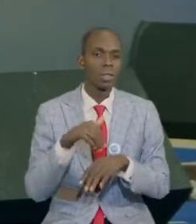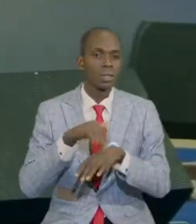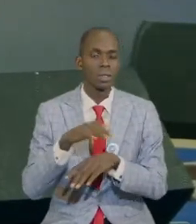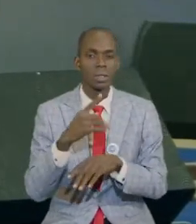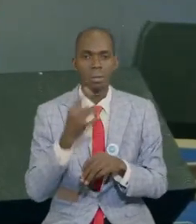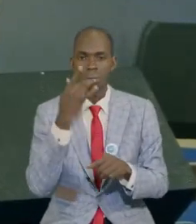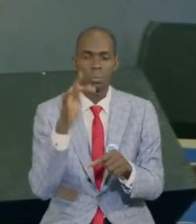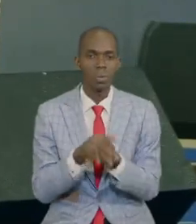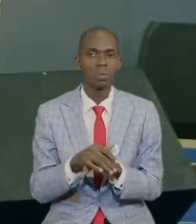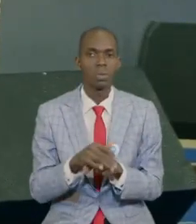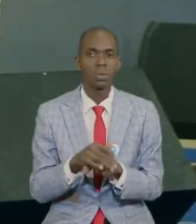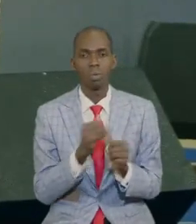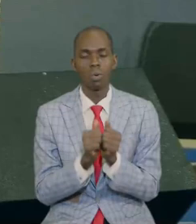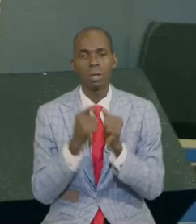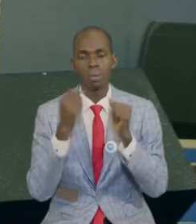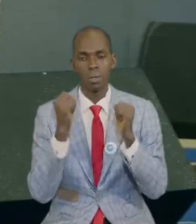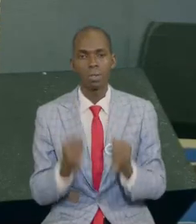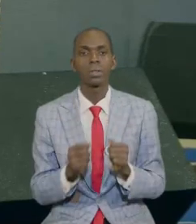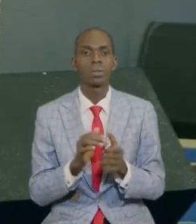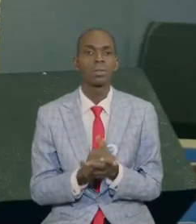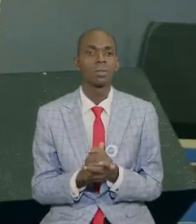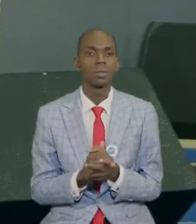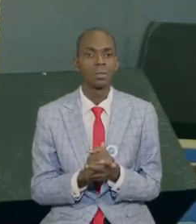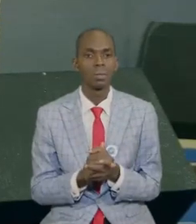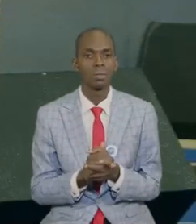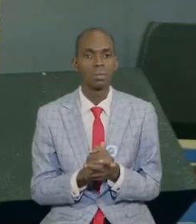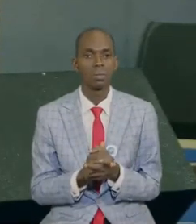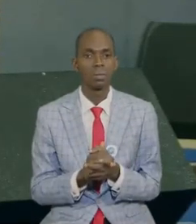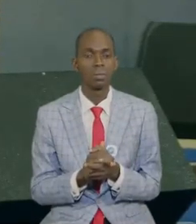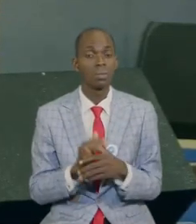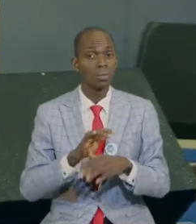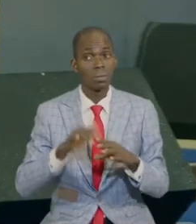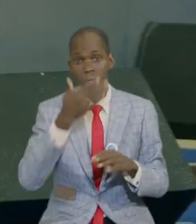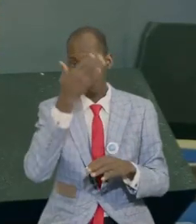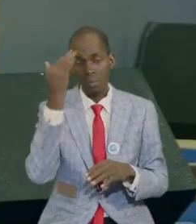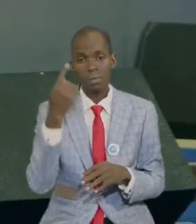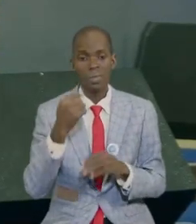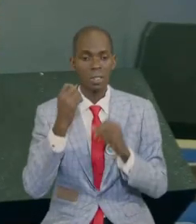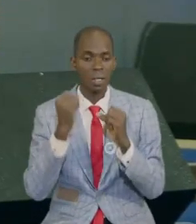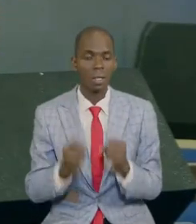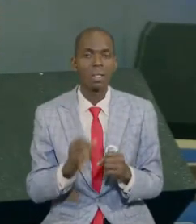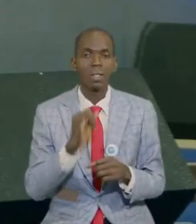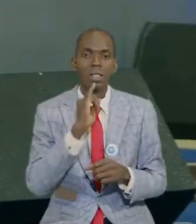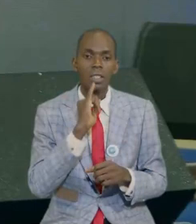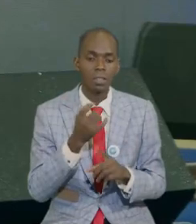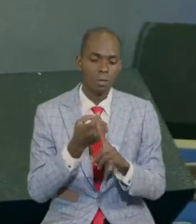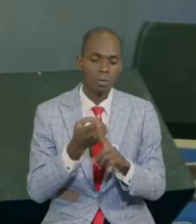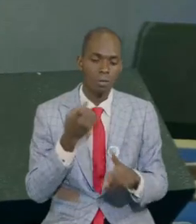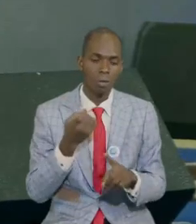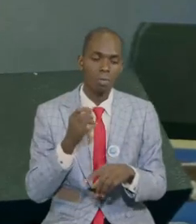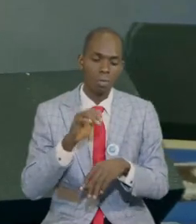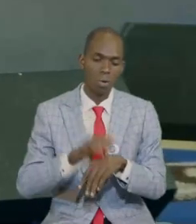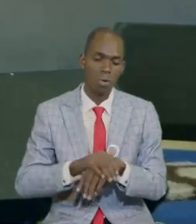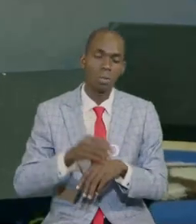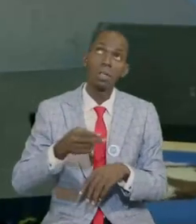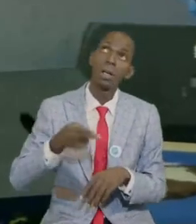power. N'oubliez pas quand il envoie avec la puissance de la promesse de la puissance. The power is from on